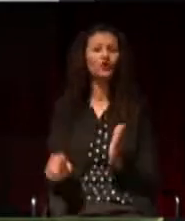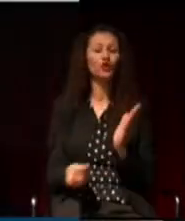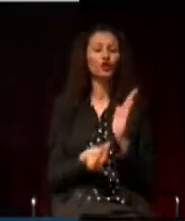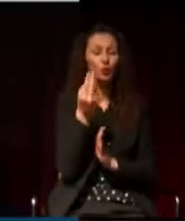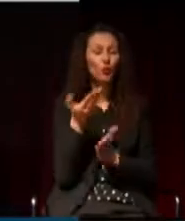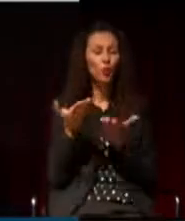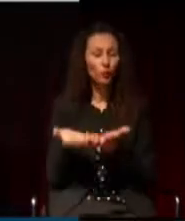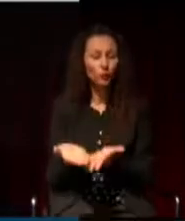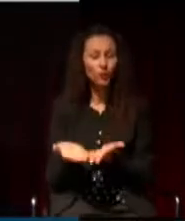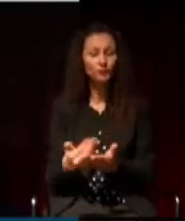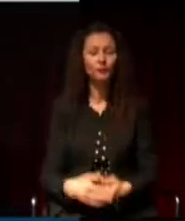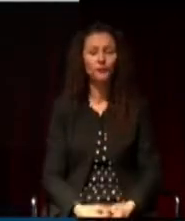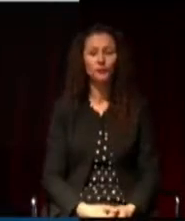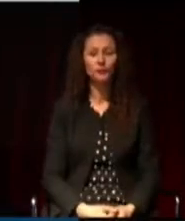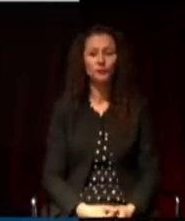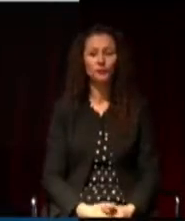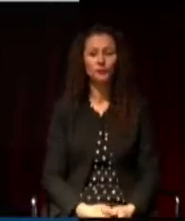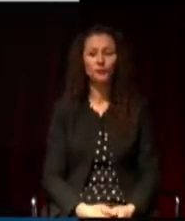çıkıyor.